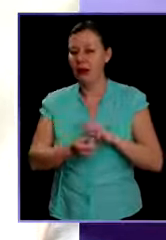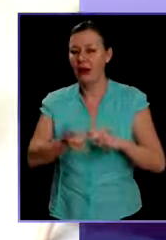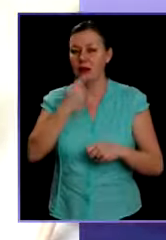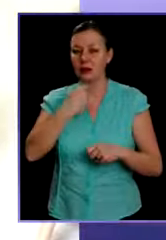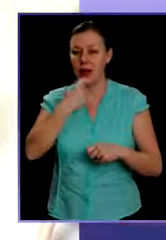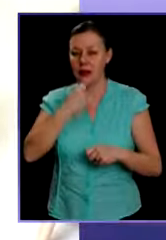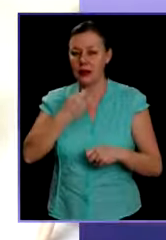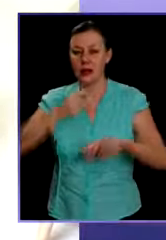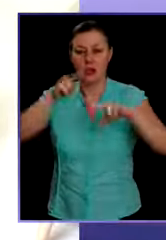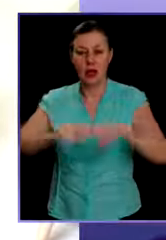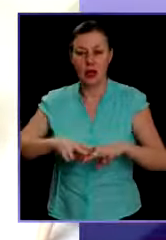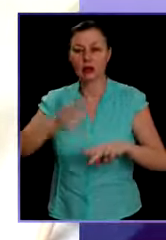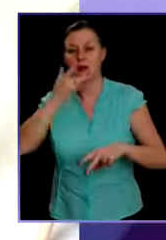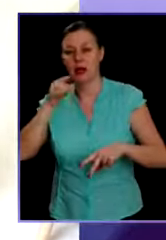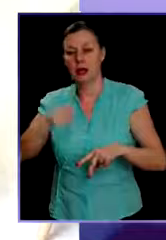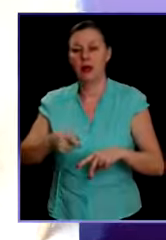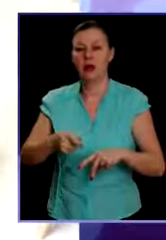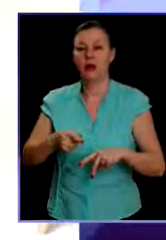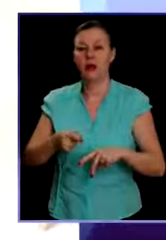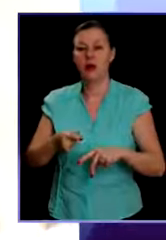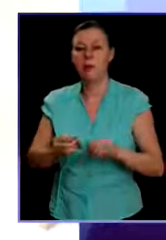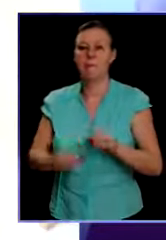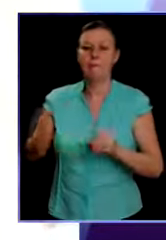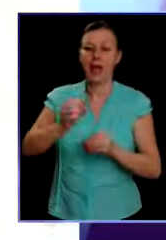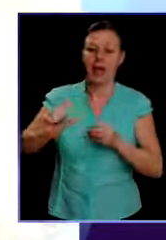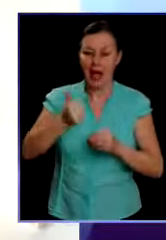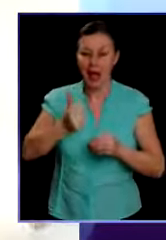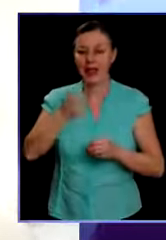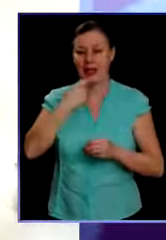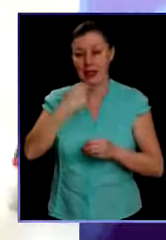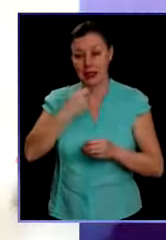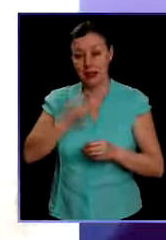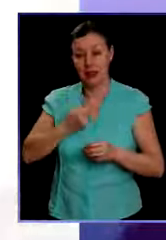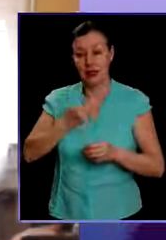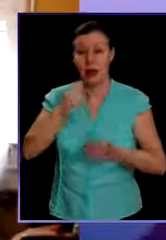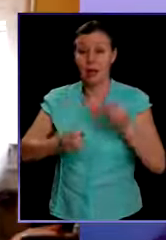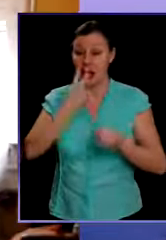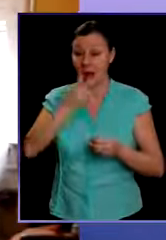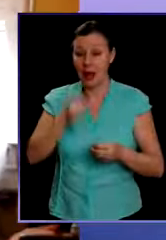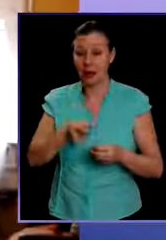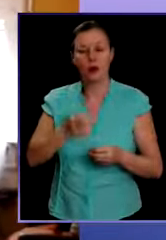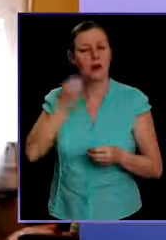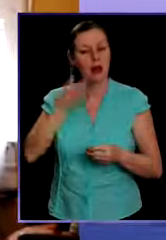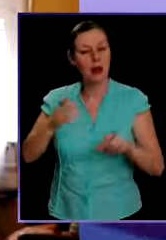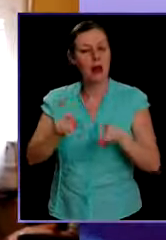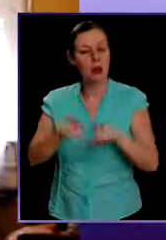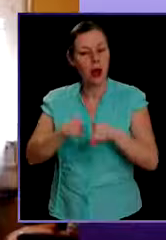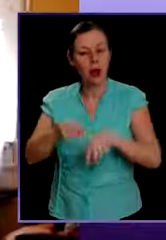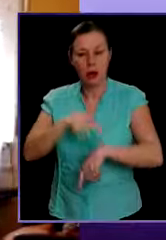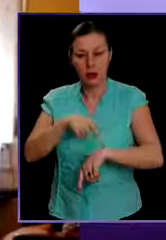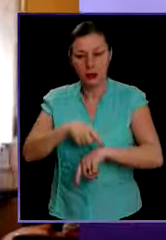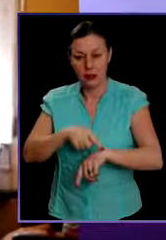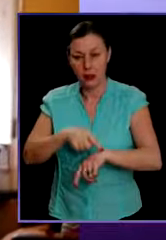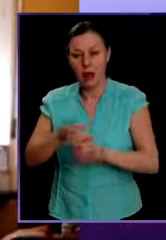a gyógyszerbeadás rendje. Plusz étkezést kellett beiktatni, mert hogy látjuk, hogy minden nap